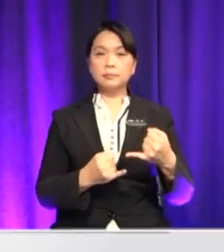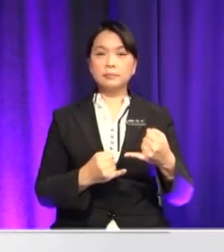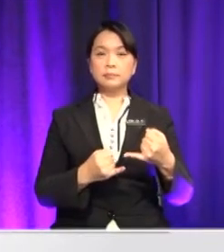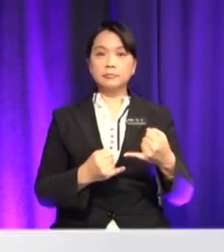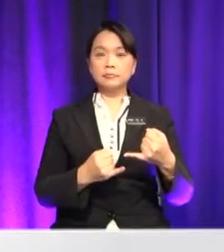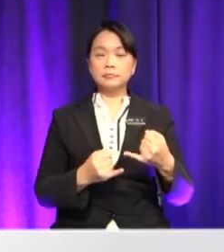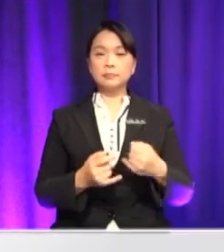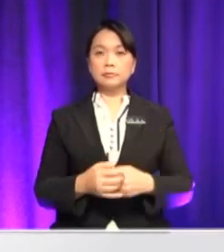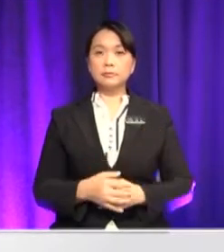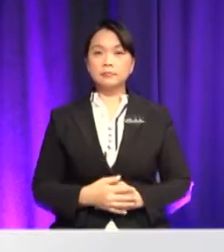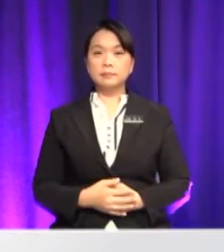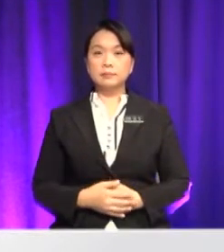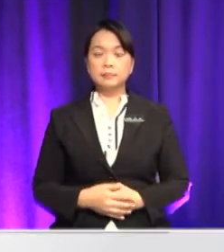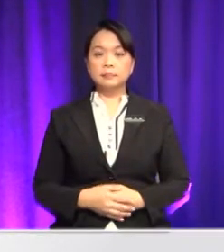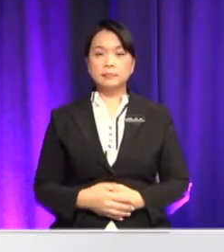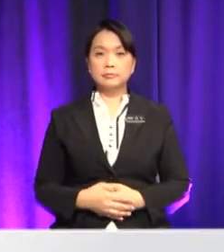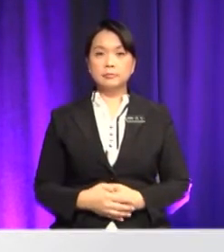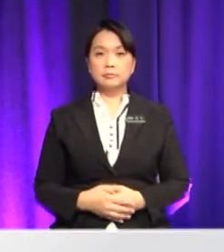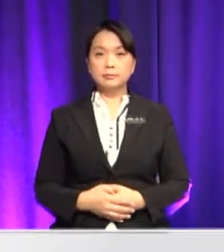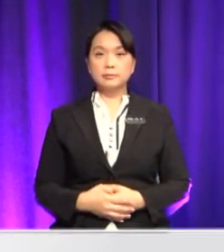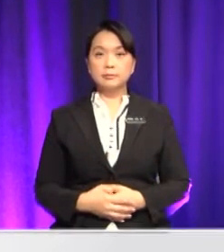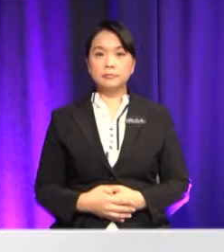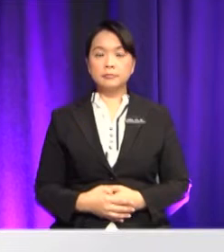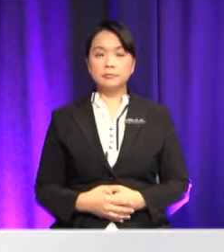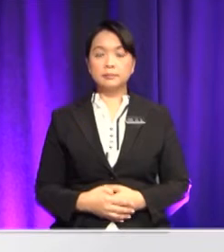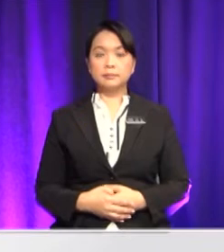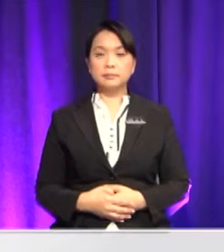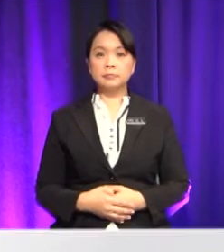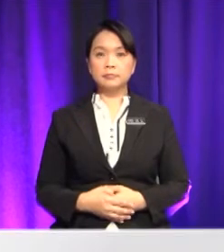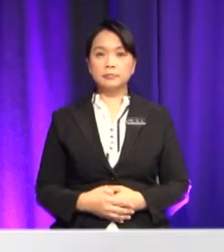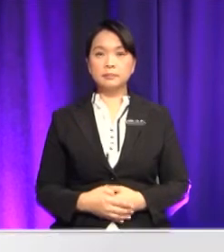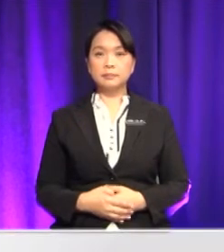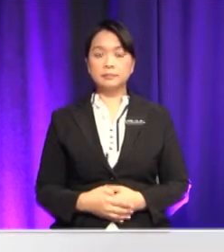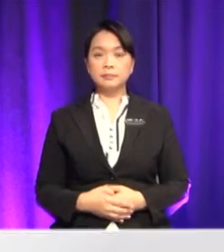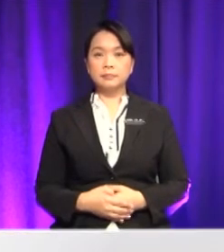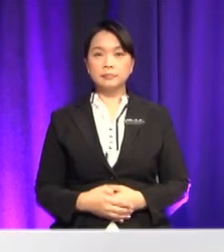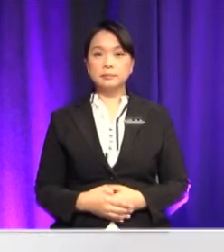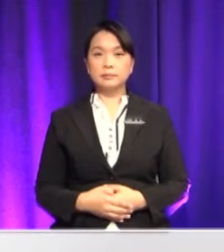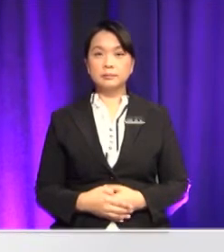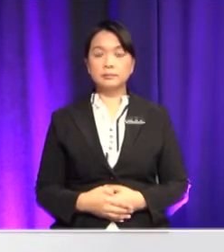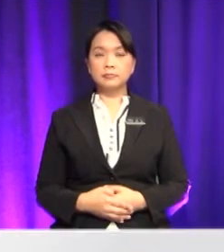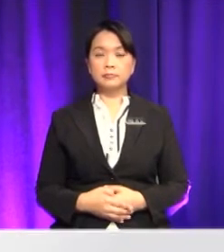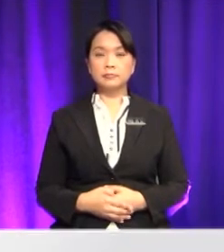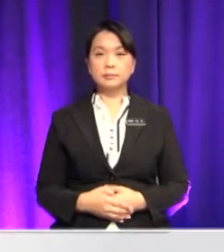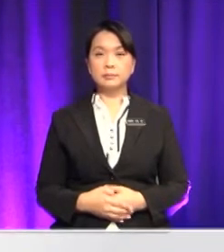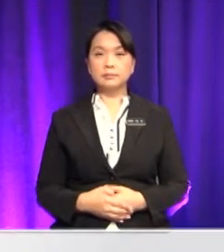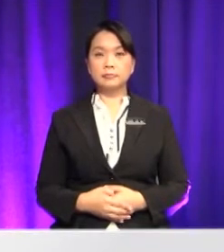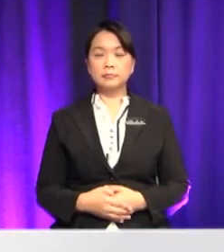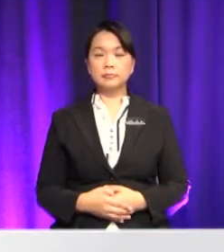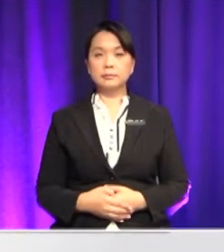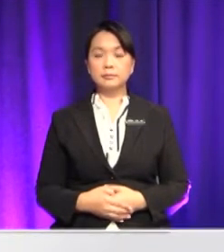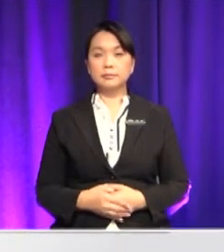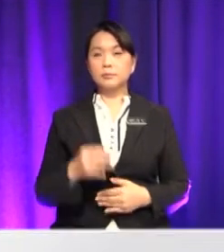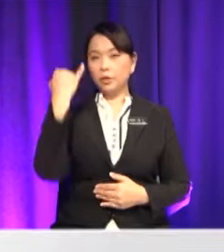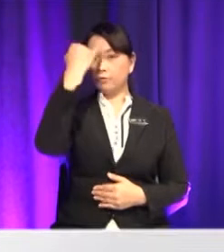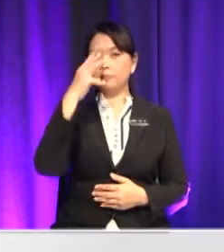Yang belum jawab. Yang belum jawab ni. Dia apa tu? Pelan Rasanya apa saya tu? boleh jawab, cikgu. Nak jawab? Boleh saya cuba? Boleh, Okey. boleh. Saya nak